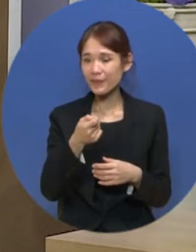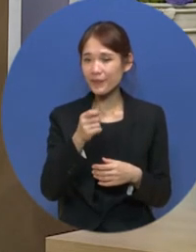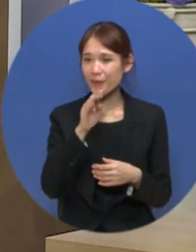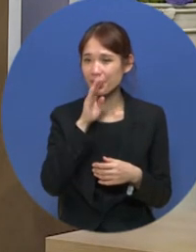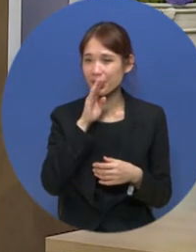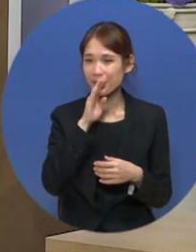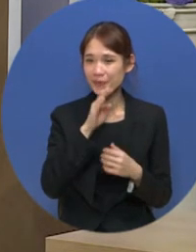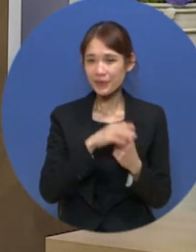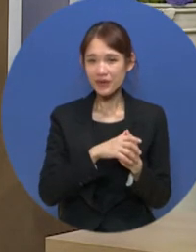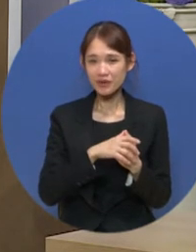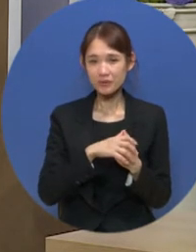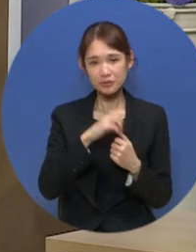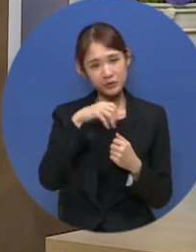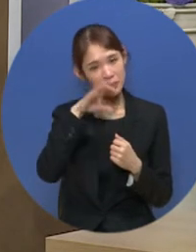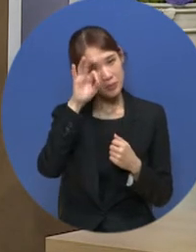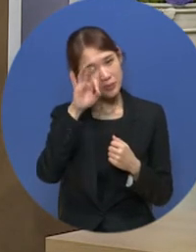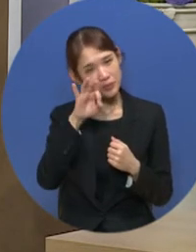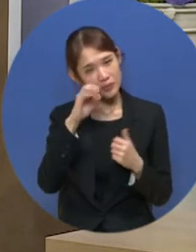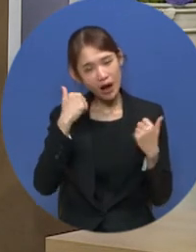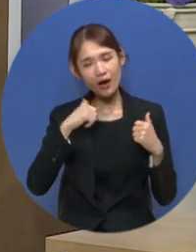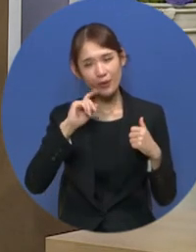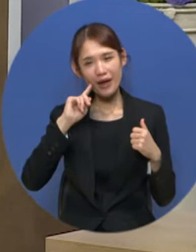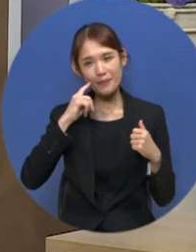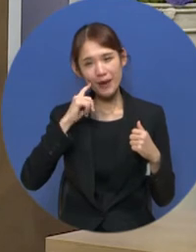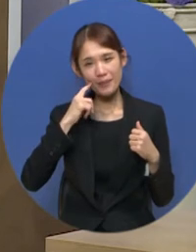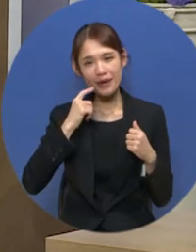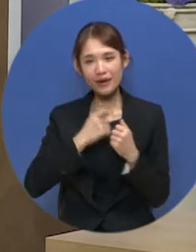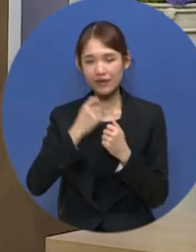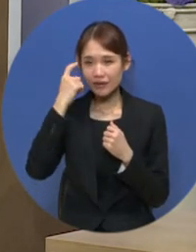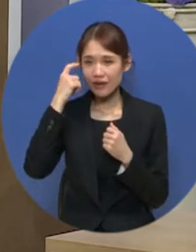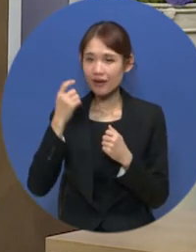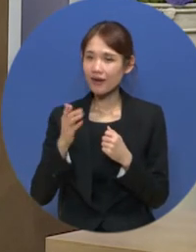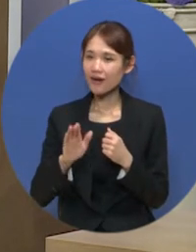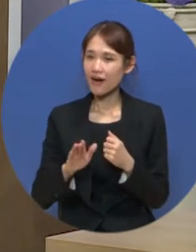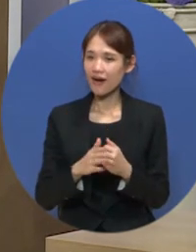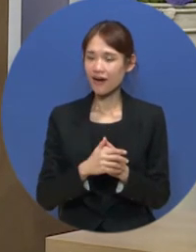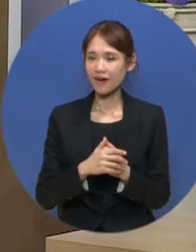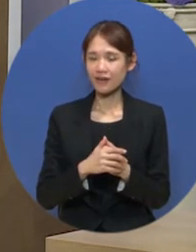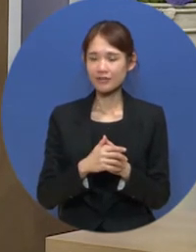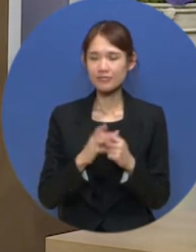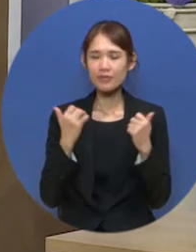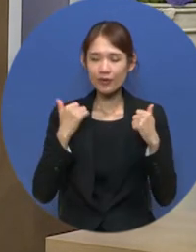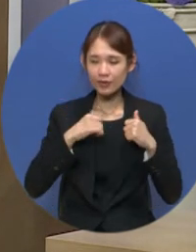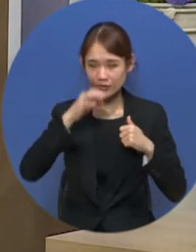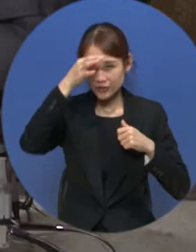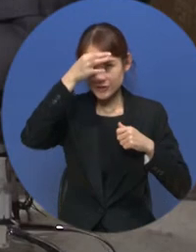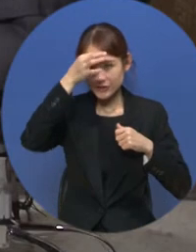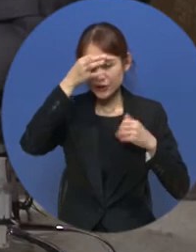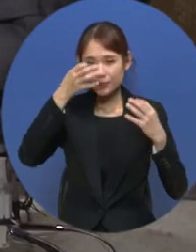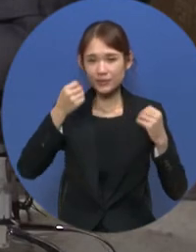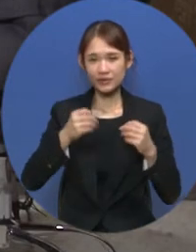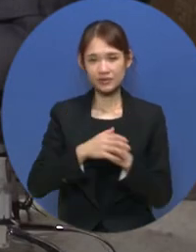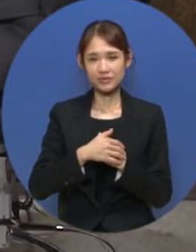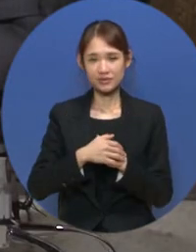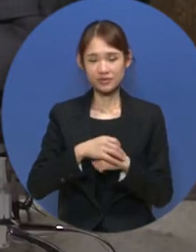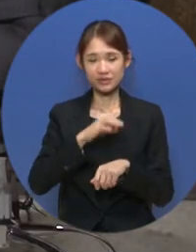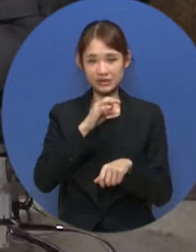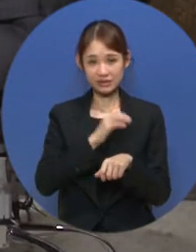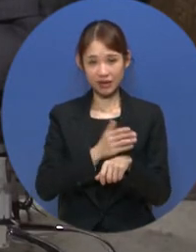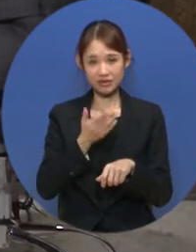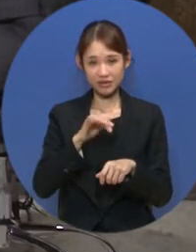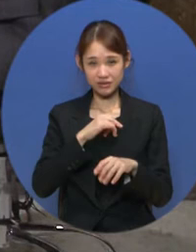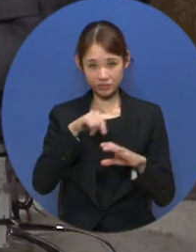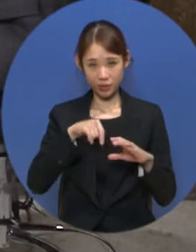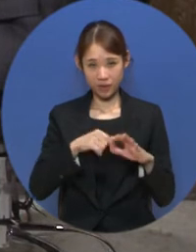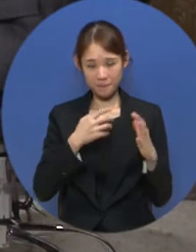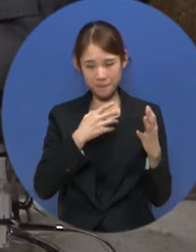옷이었군요. 그러니까 저는 그냥 보고 옷이 예쁘다 정도만 알았지 그렇게까지 많은 기능이 있는 줄은 몰랐는데 심플하지만 그 속에는